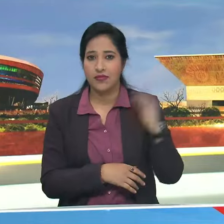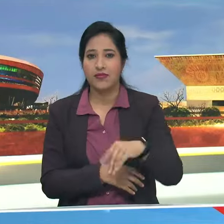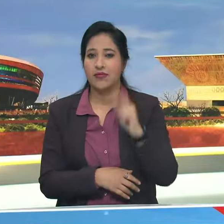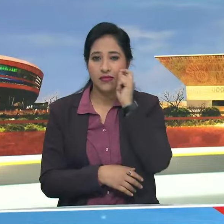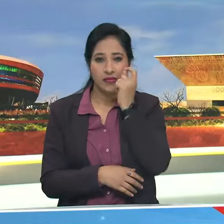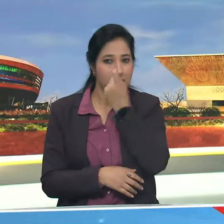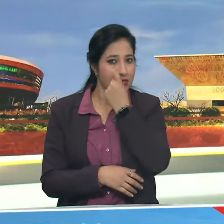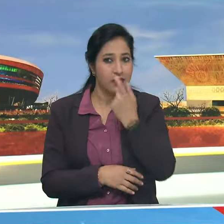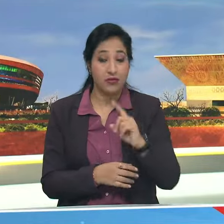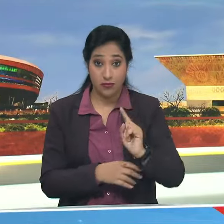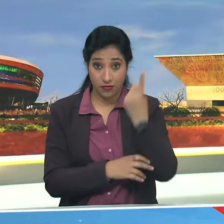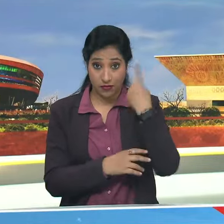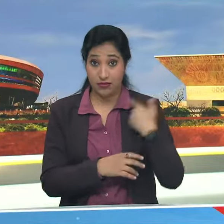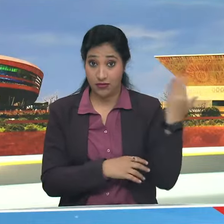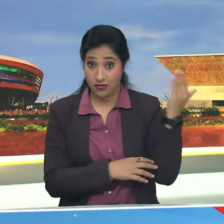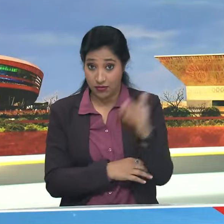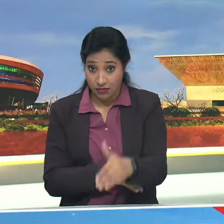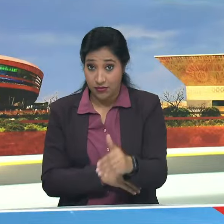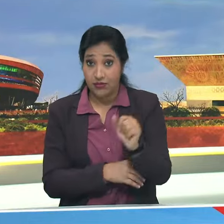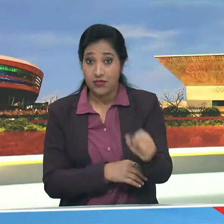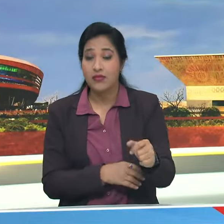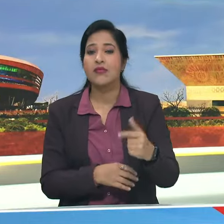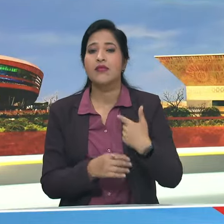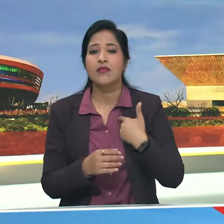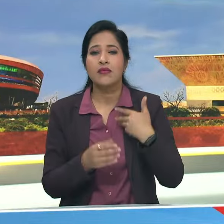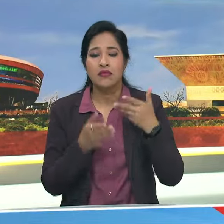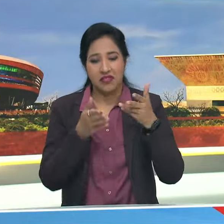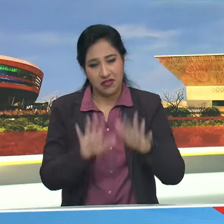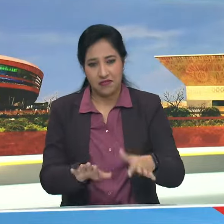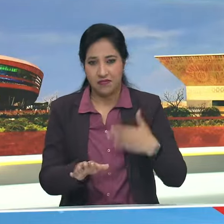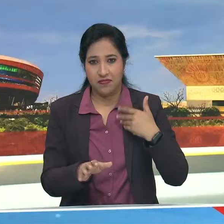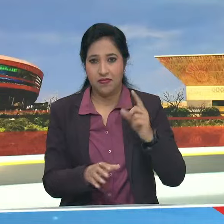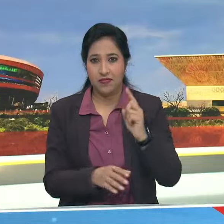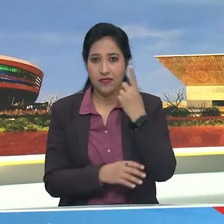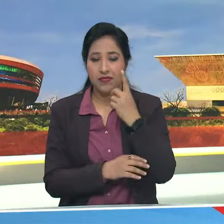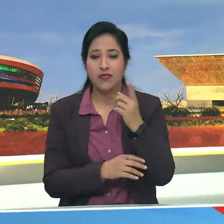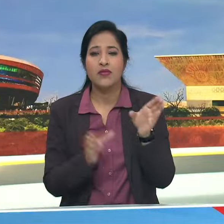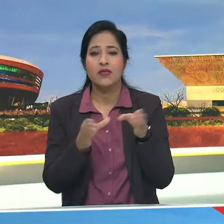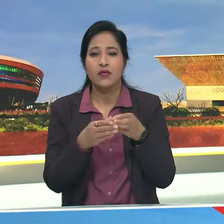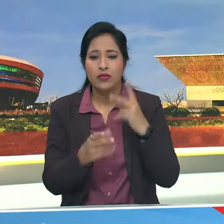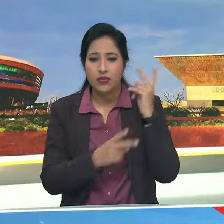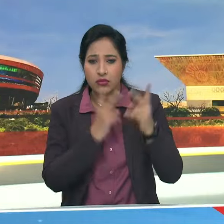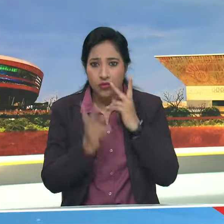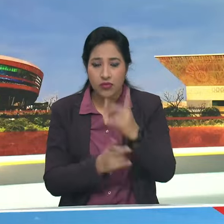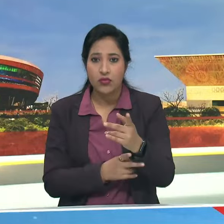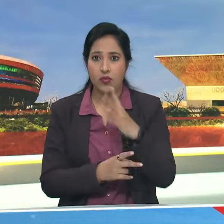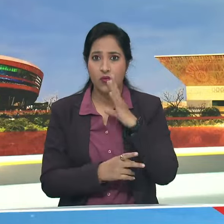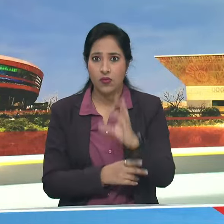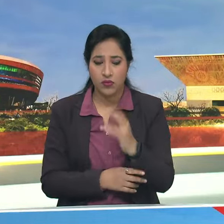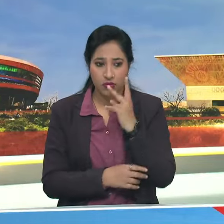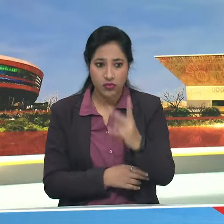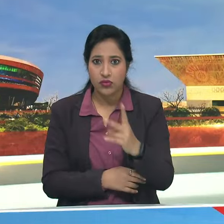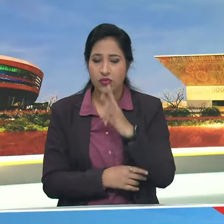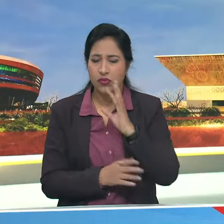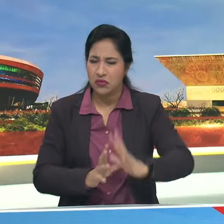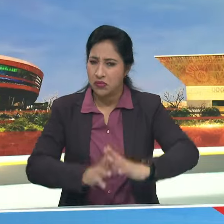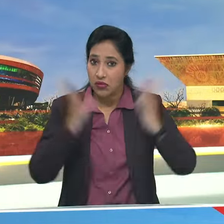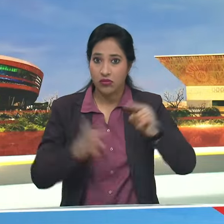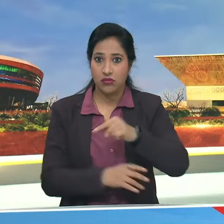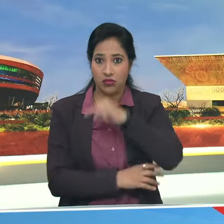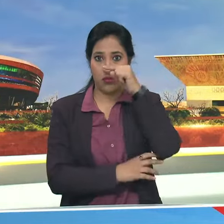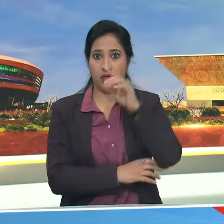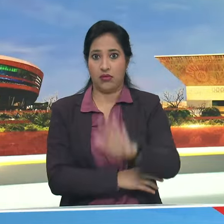इज़ द फर्स्ट टाइम आई हैड दिस टेम्पल विजिट, सो दिस इज़ वेरी आई एम वेरी मच प्राउड फॉर